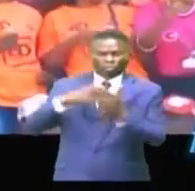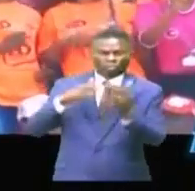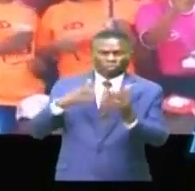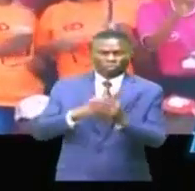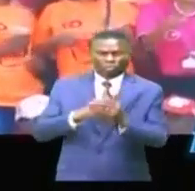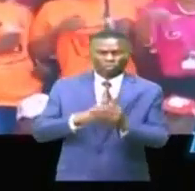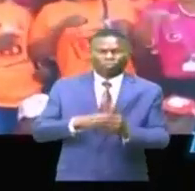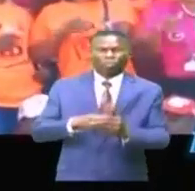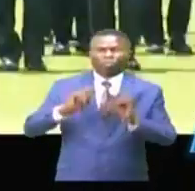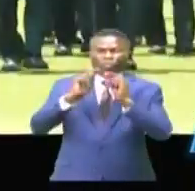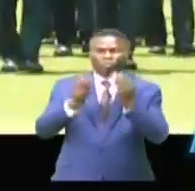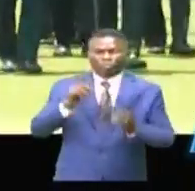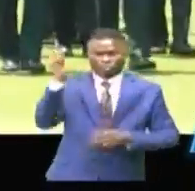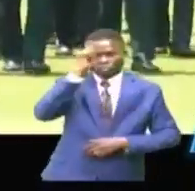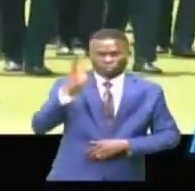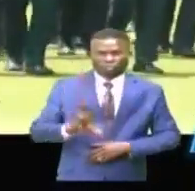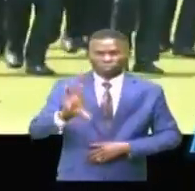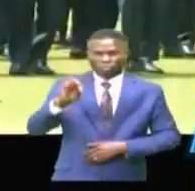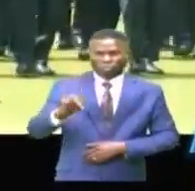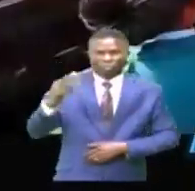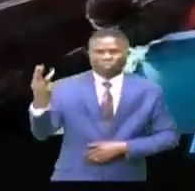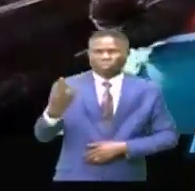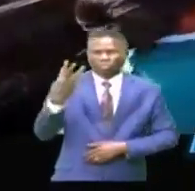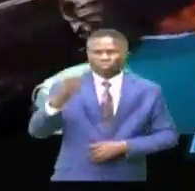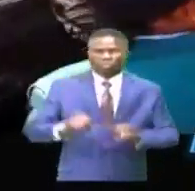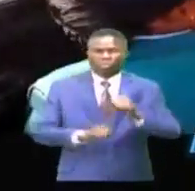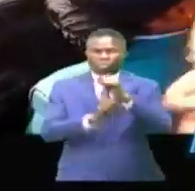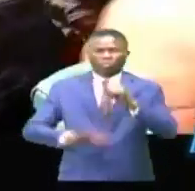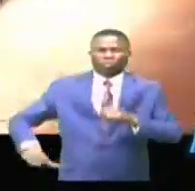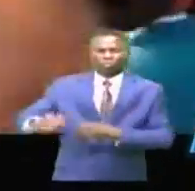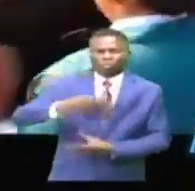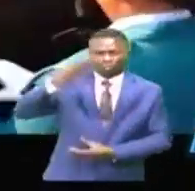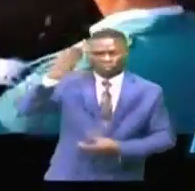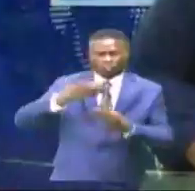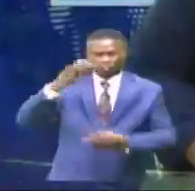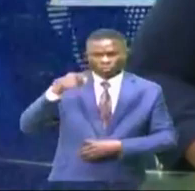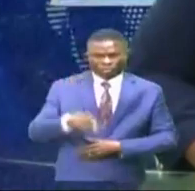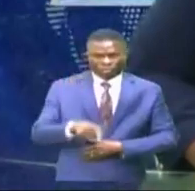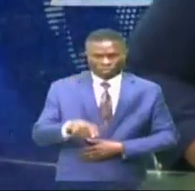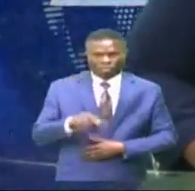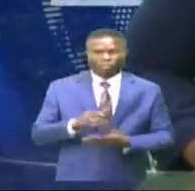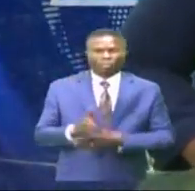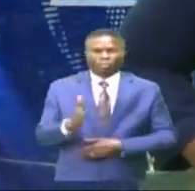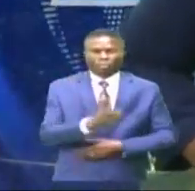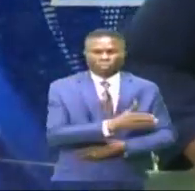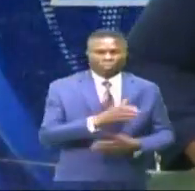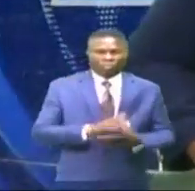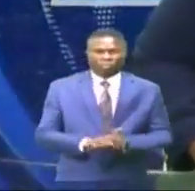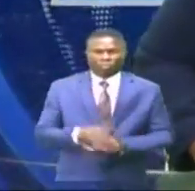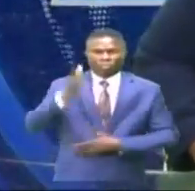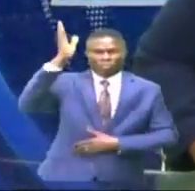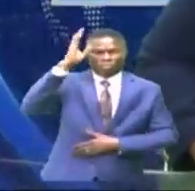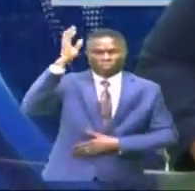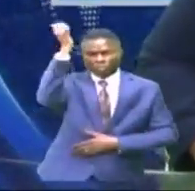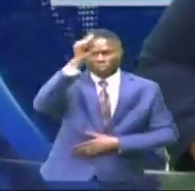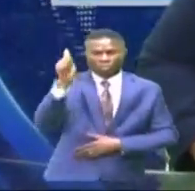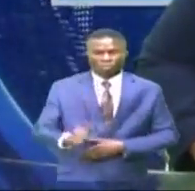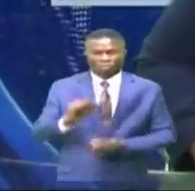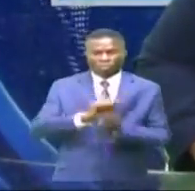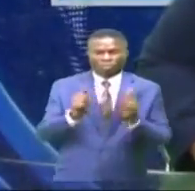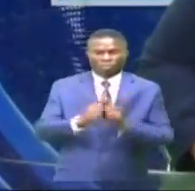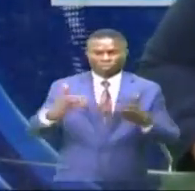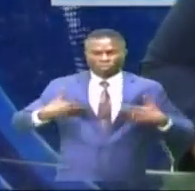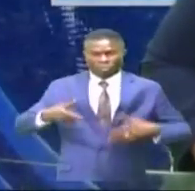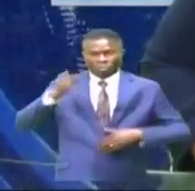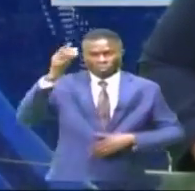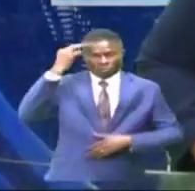forces terroristes du M23 soutenu par vos sommet africains sur le climat le